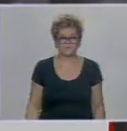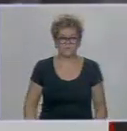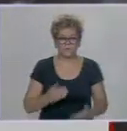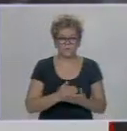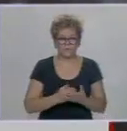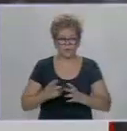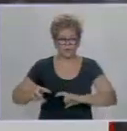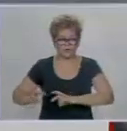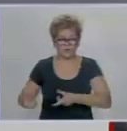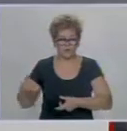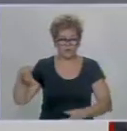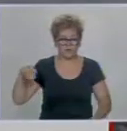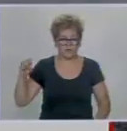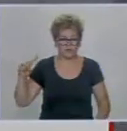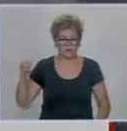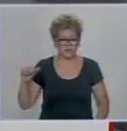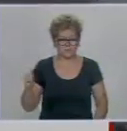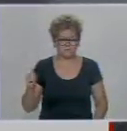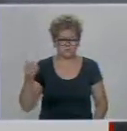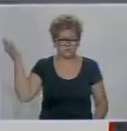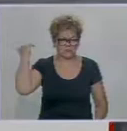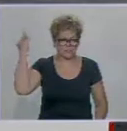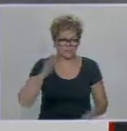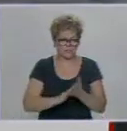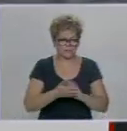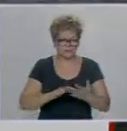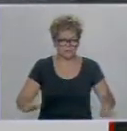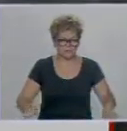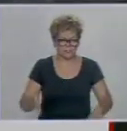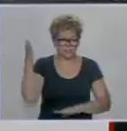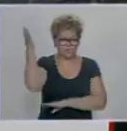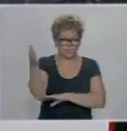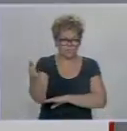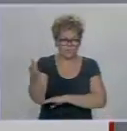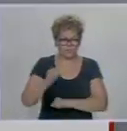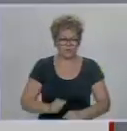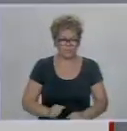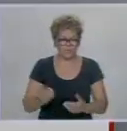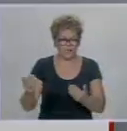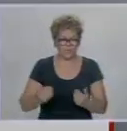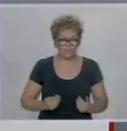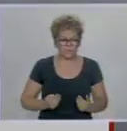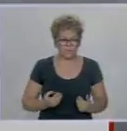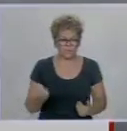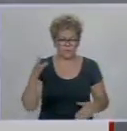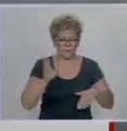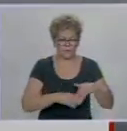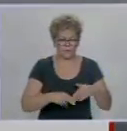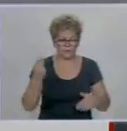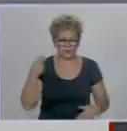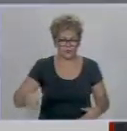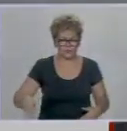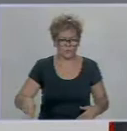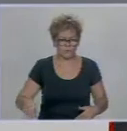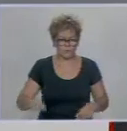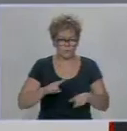Problemele de la groapa de gunoi de la Măldărești sunt departe de a fi rezolvate. Societatea comercială care o administrează a primit o nouă amendă de 200.000 de lei,